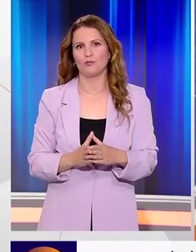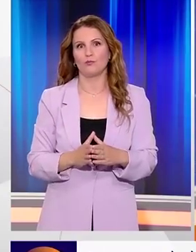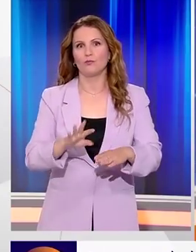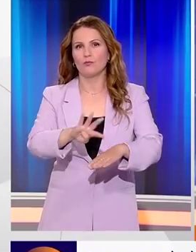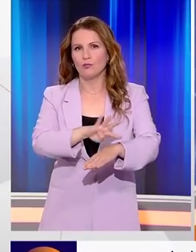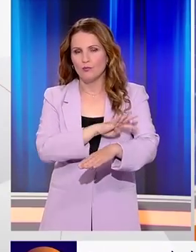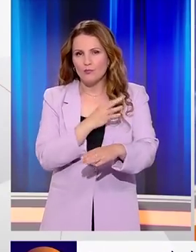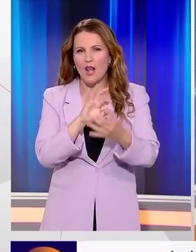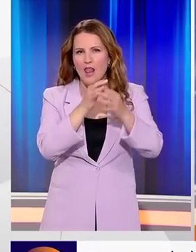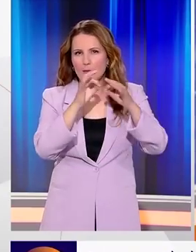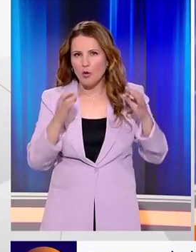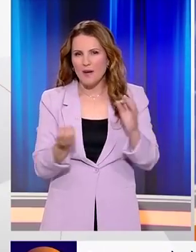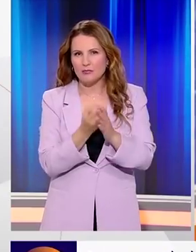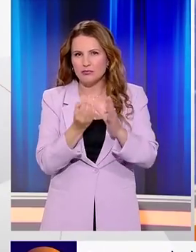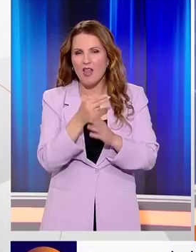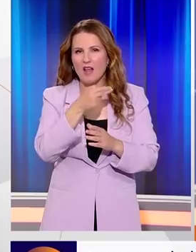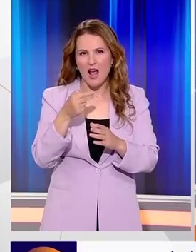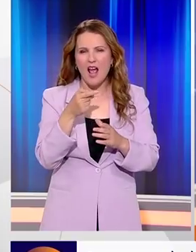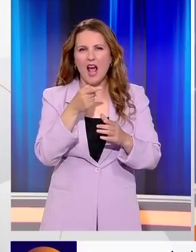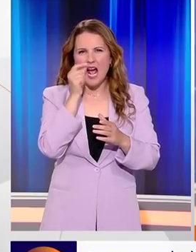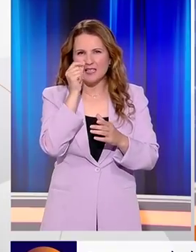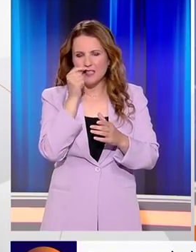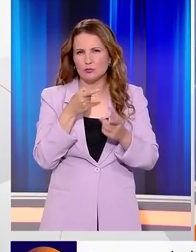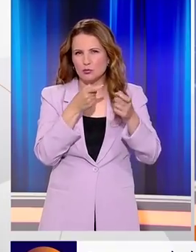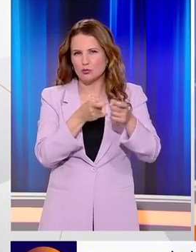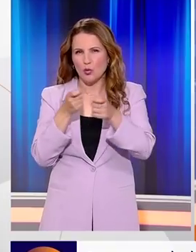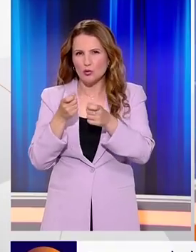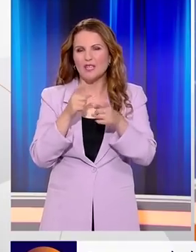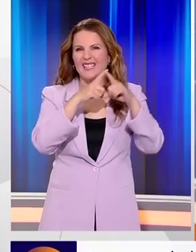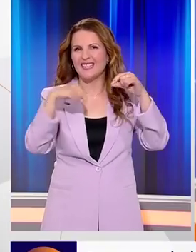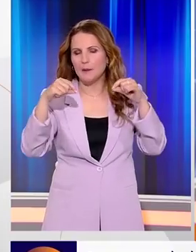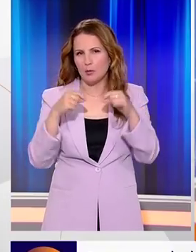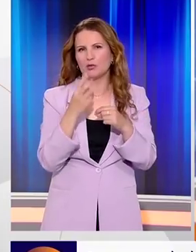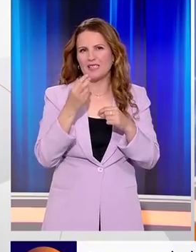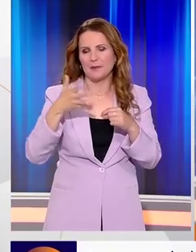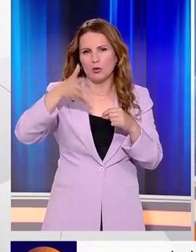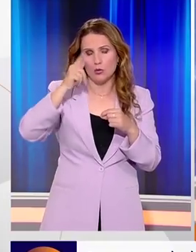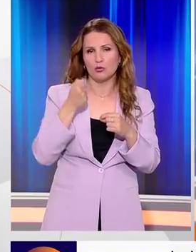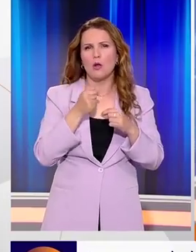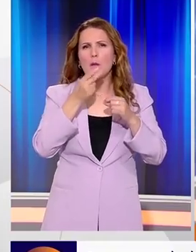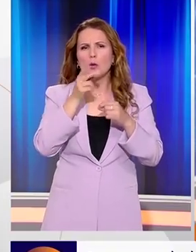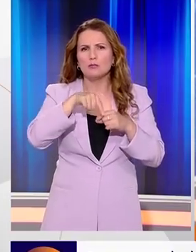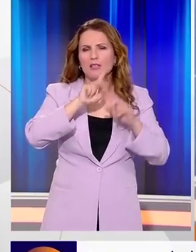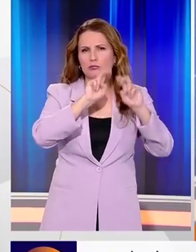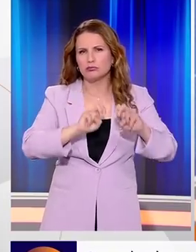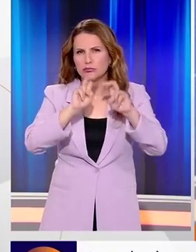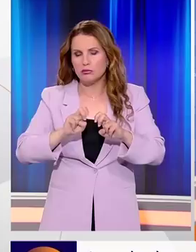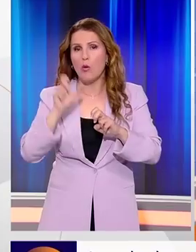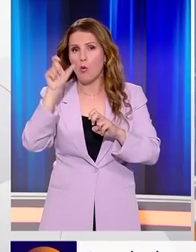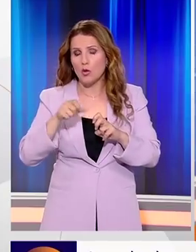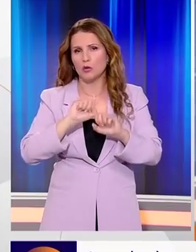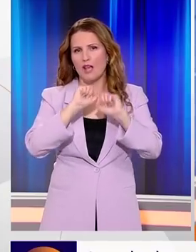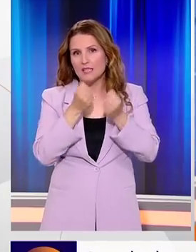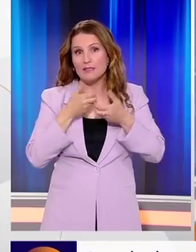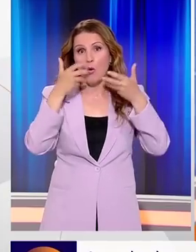Ανατριχιαστικές είναι οι νέες λεπτομέρειες γύρω από τη δράση του serial killer στην Κύπρο. Έπειτα από πολυήμερες ανακρίσεις, ο ύλαρχος της Εθνικής Φρουράς έσπασε